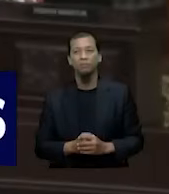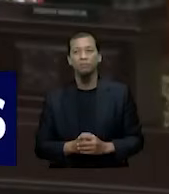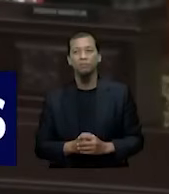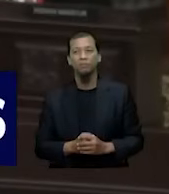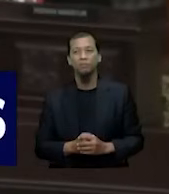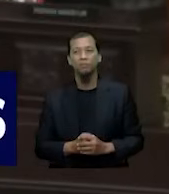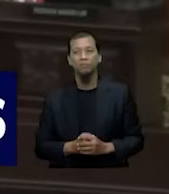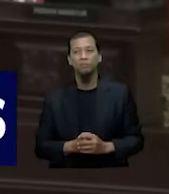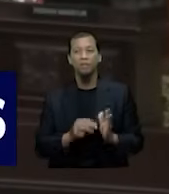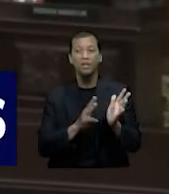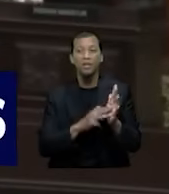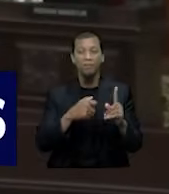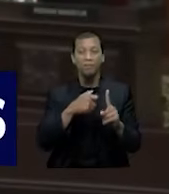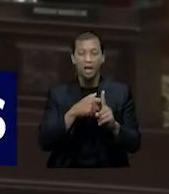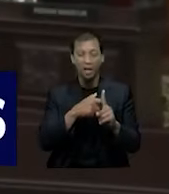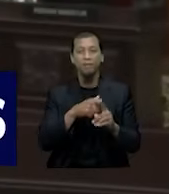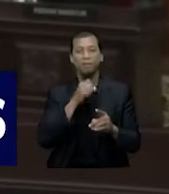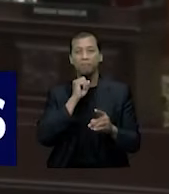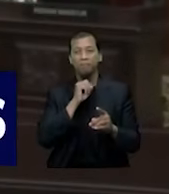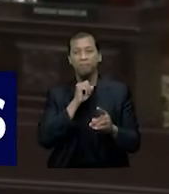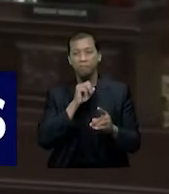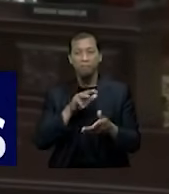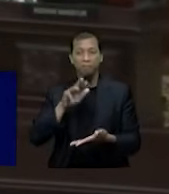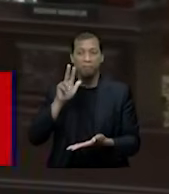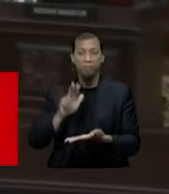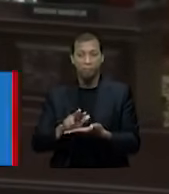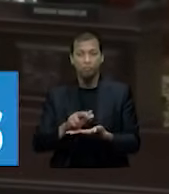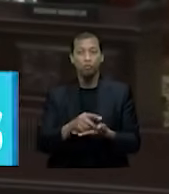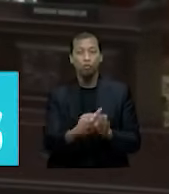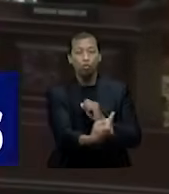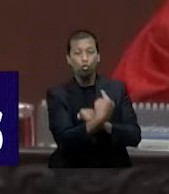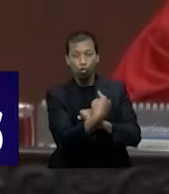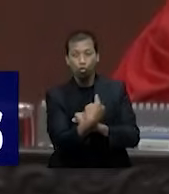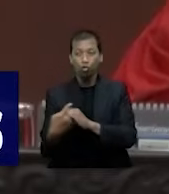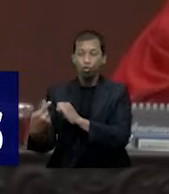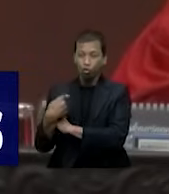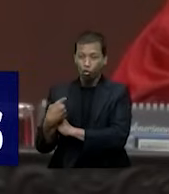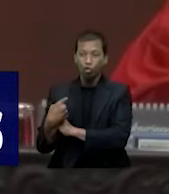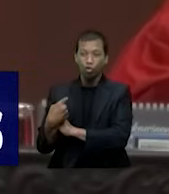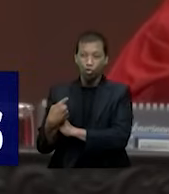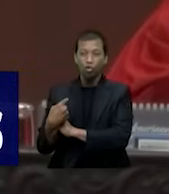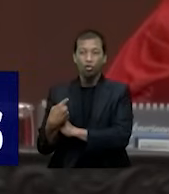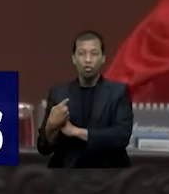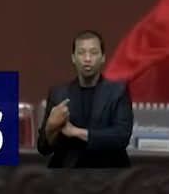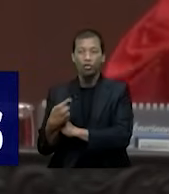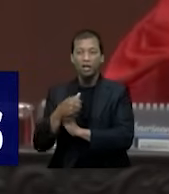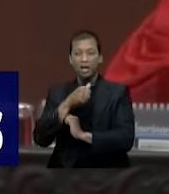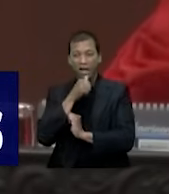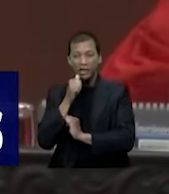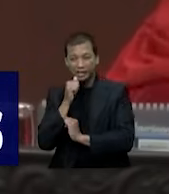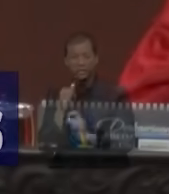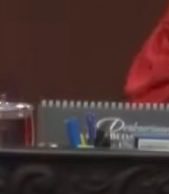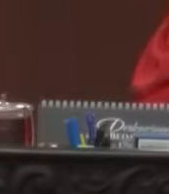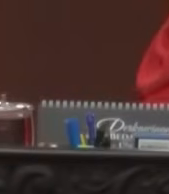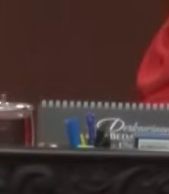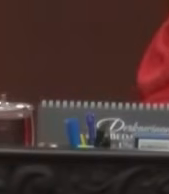Mahkamah Konstitusi memutuskan menolak seluruh permohonan sengketa Pilpres 2024 yang diajukan Anies Muhaimin dan Ganjar Mahfud Senin siang.